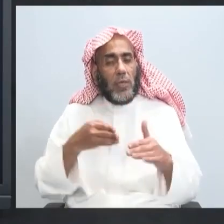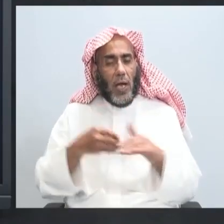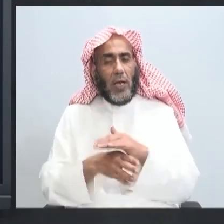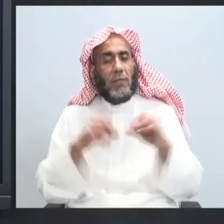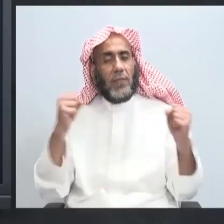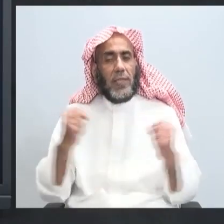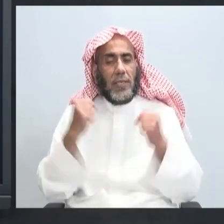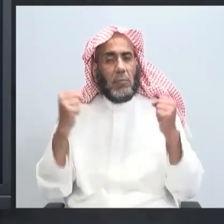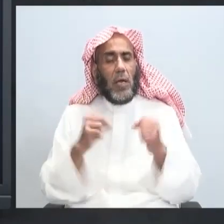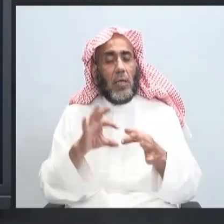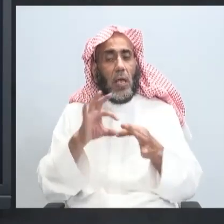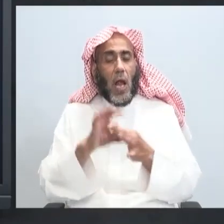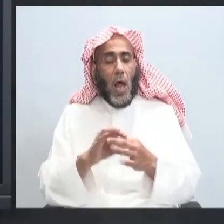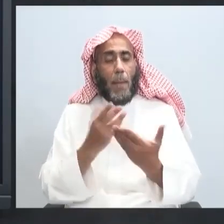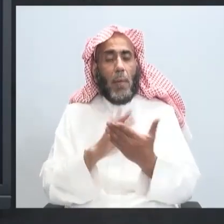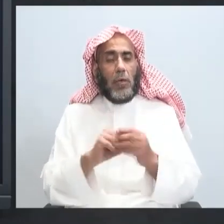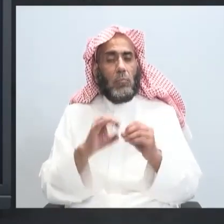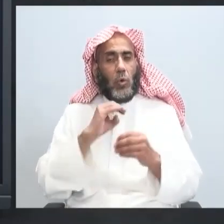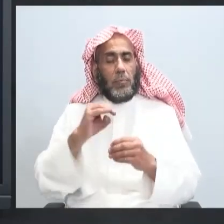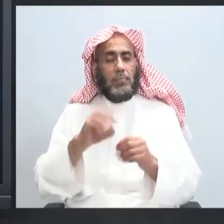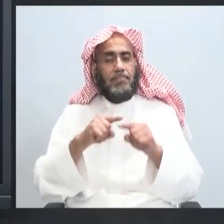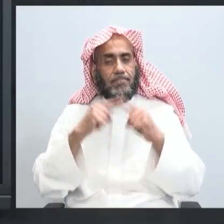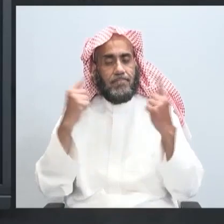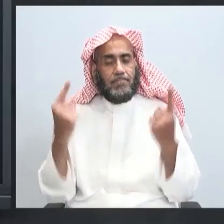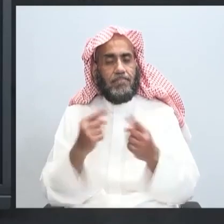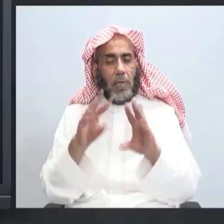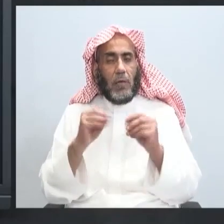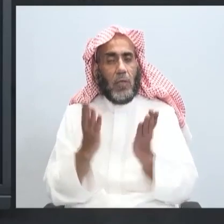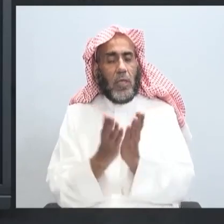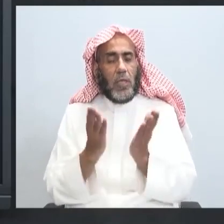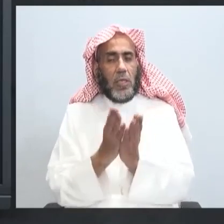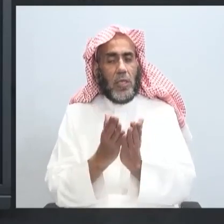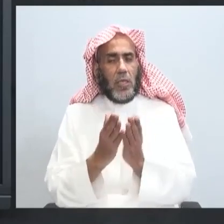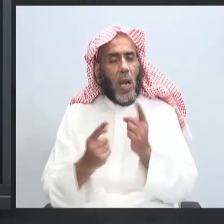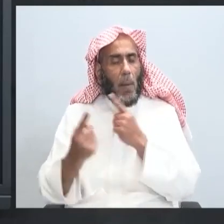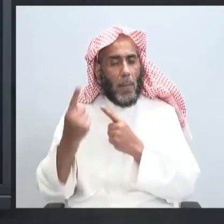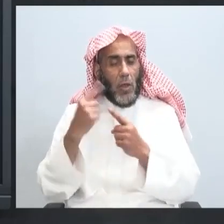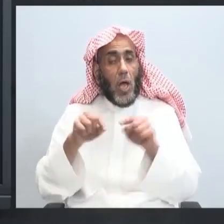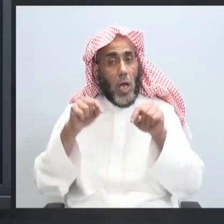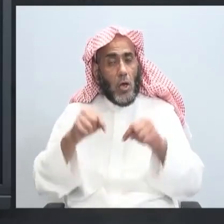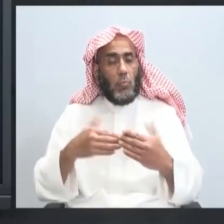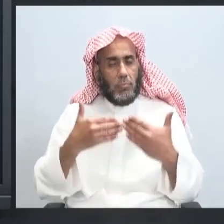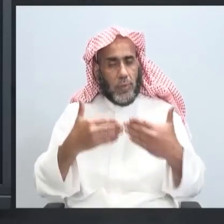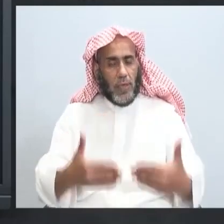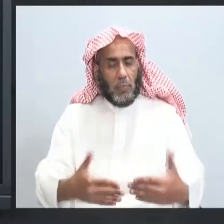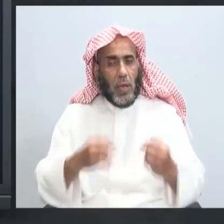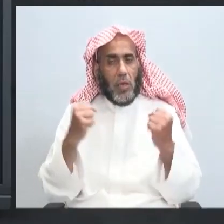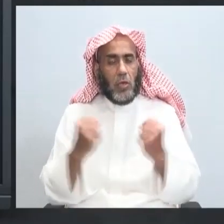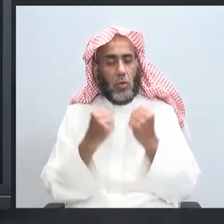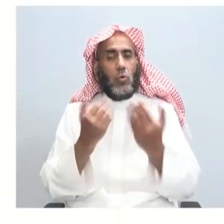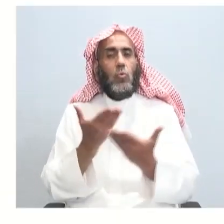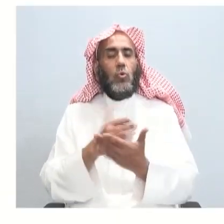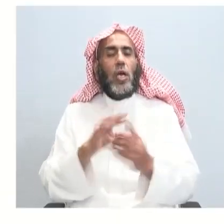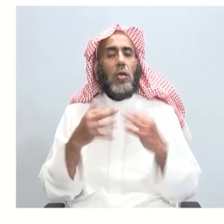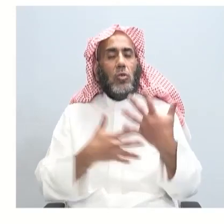التدريبات التي تتعلق بالمعاجم واجبنا عن عن بعضها في الدرس في الدرس الماضي اليوم نستكمل هذه التدريبات تشاركني